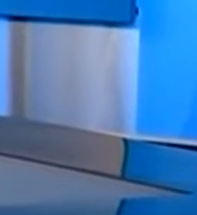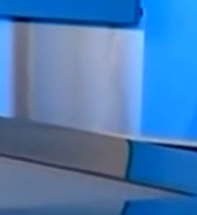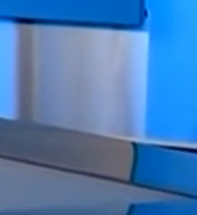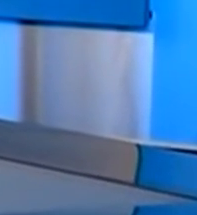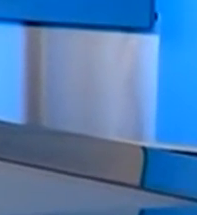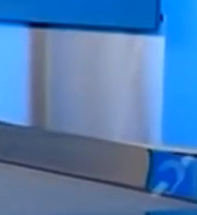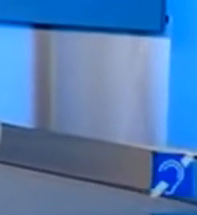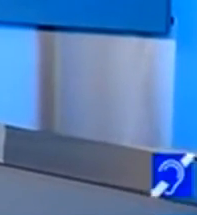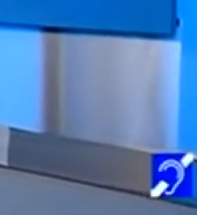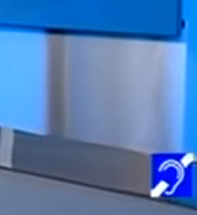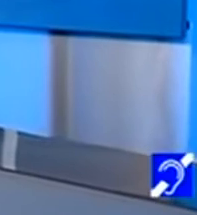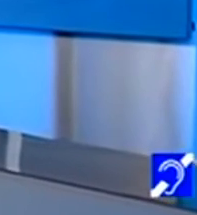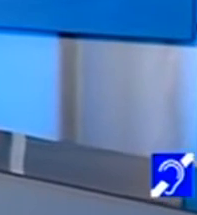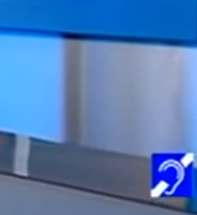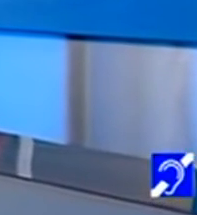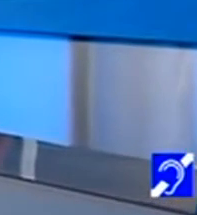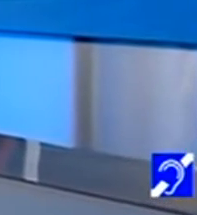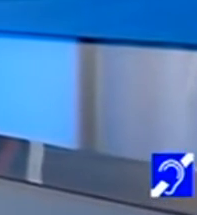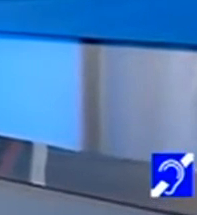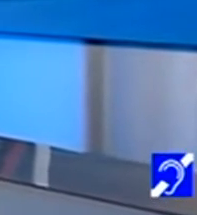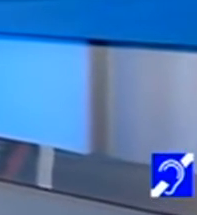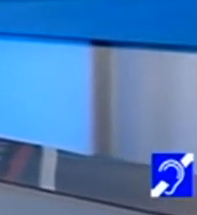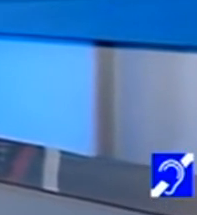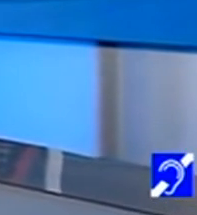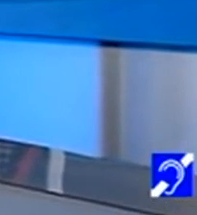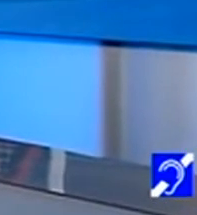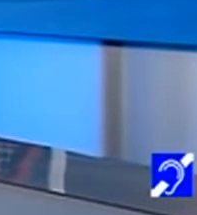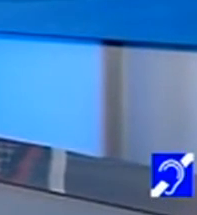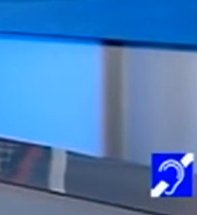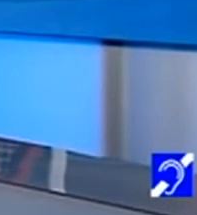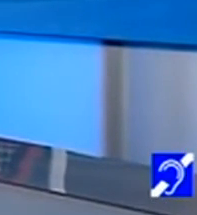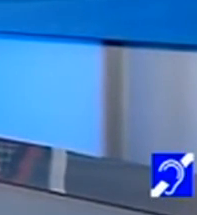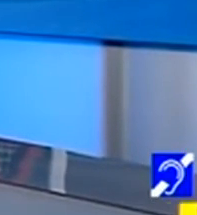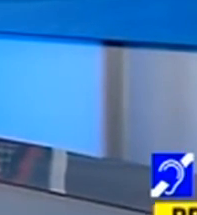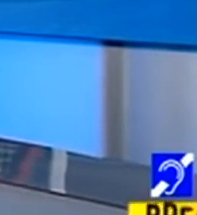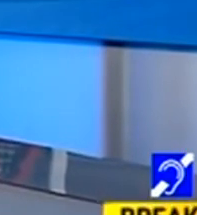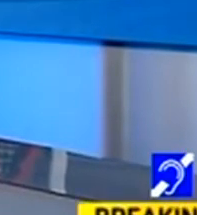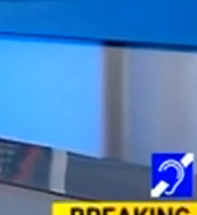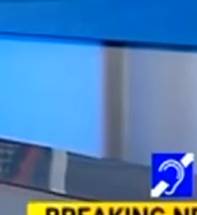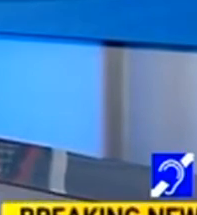Doamnelor, domnilor, bună seara și bine v-am regăsit la Telejurnal. Iată principalele subiecte.